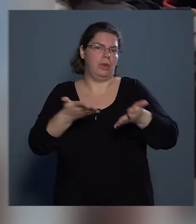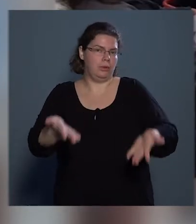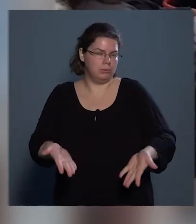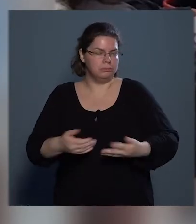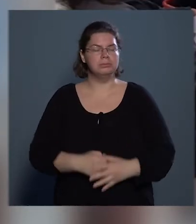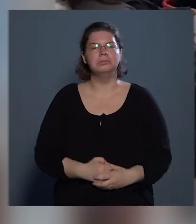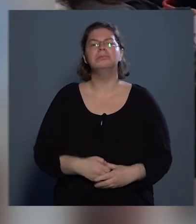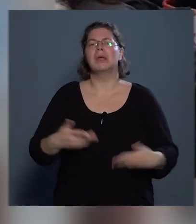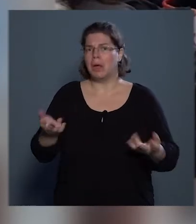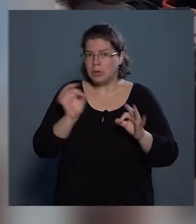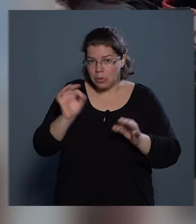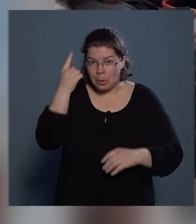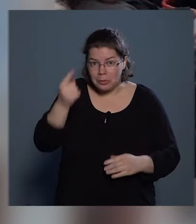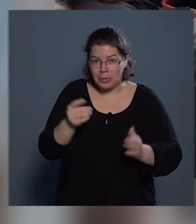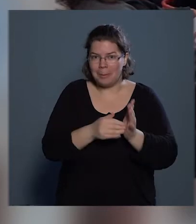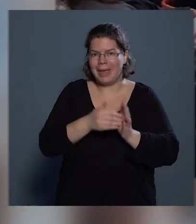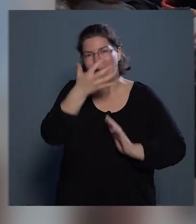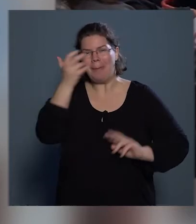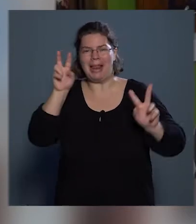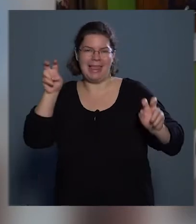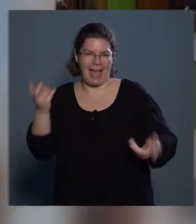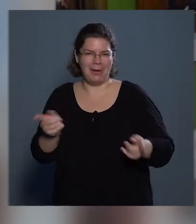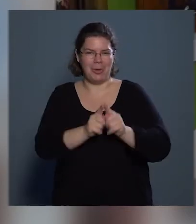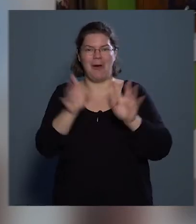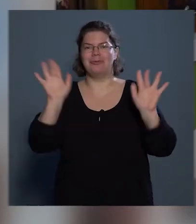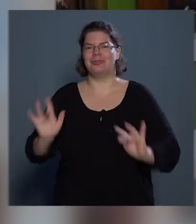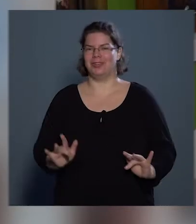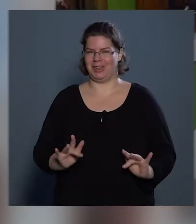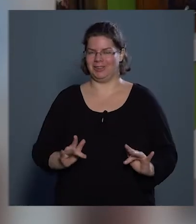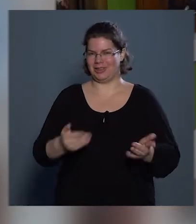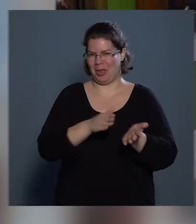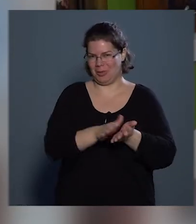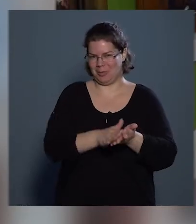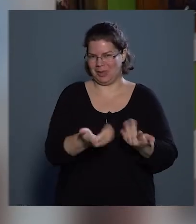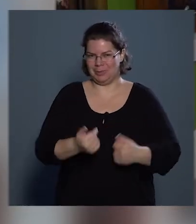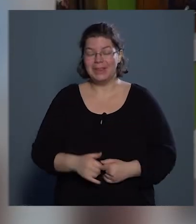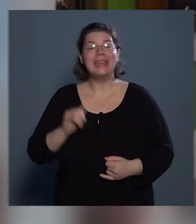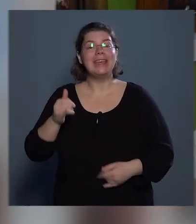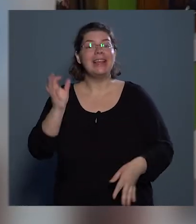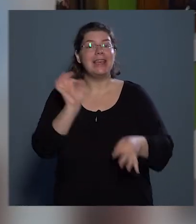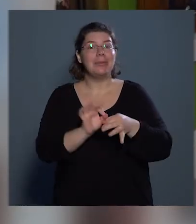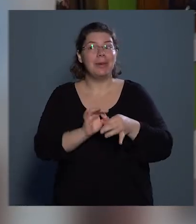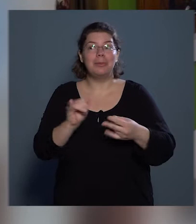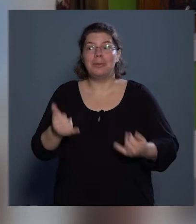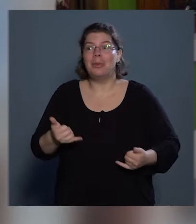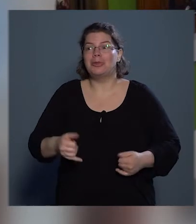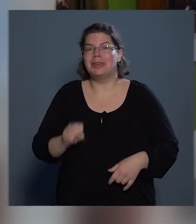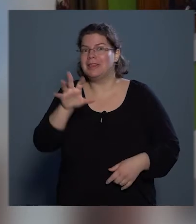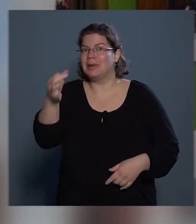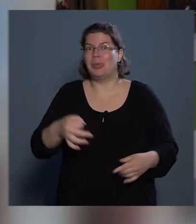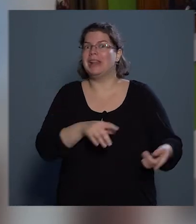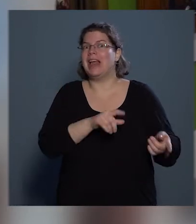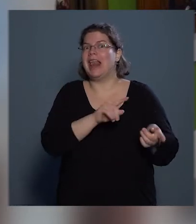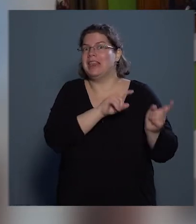tudom, még meleg a könyv, annyira frissen jött a nyomdából. Igen, nagyon frissen jött, mert most hozták éppen, kb. Egy negyed órával ezelőtt ért ide,